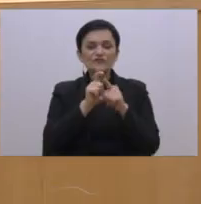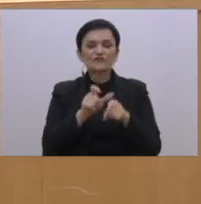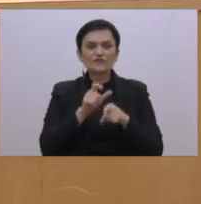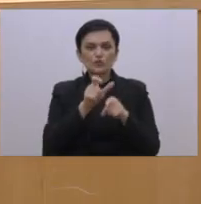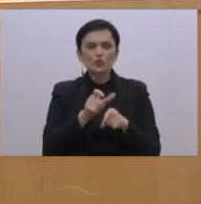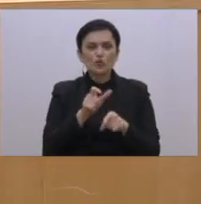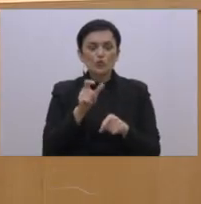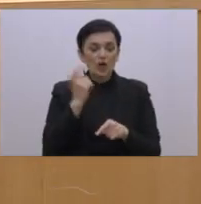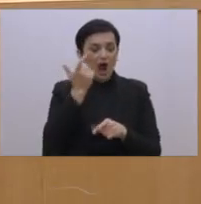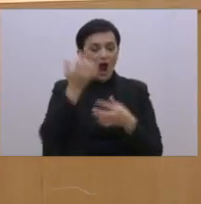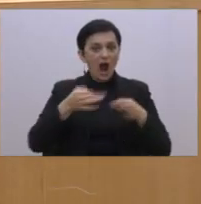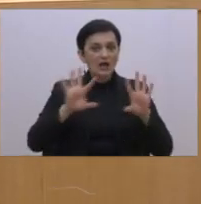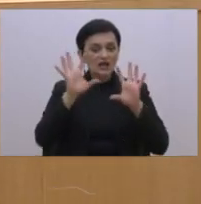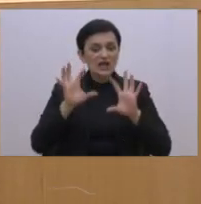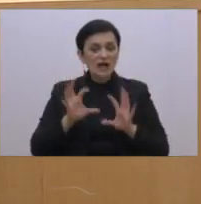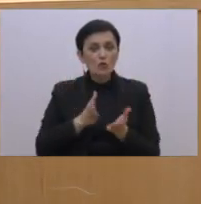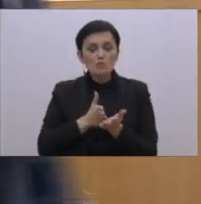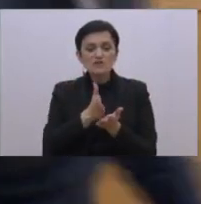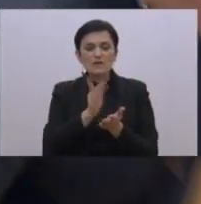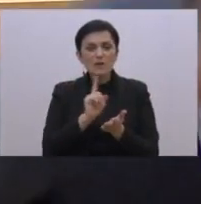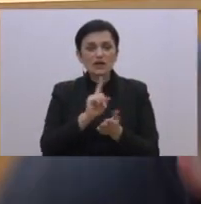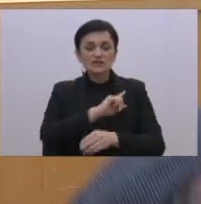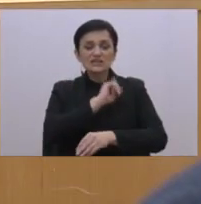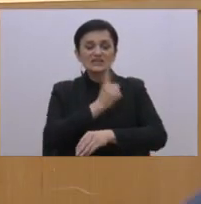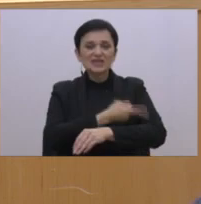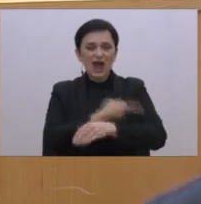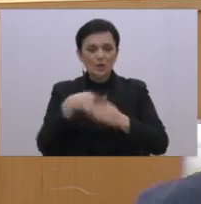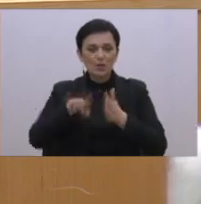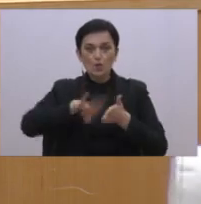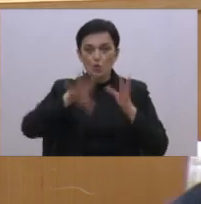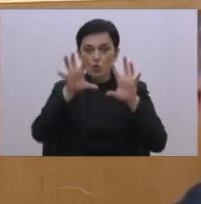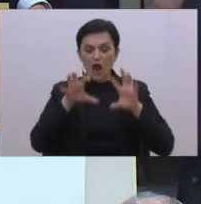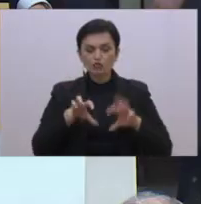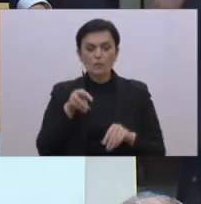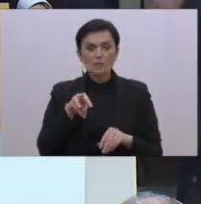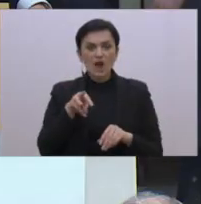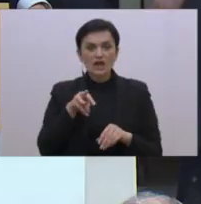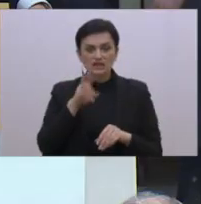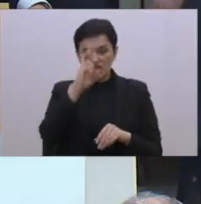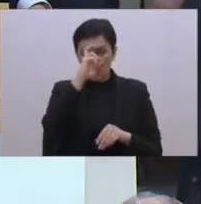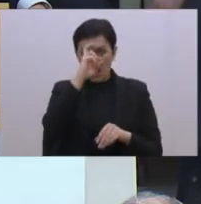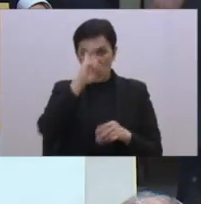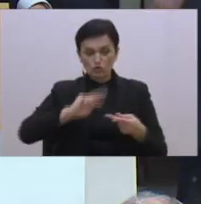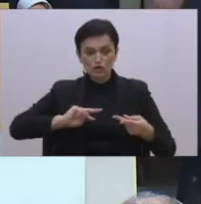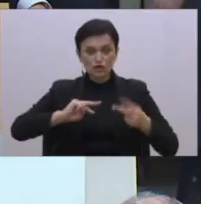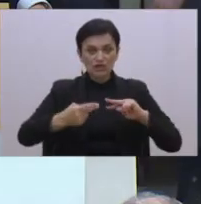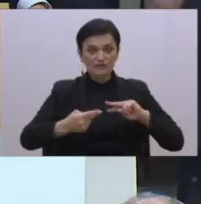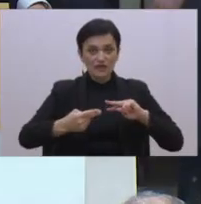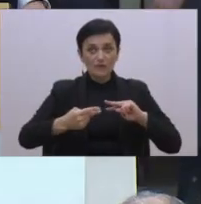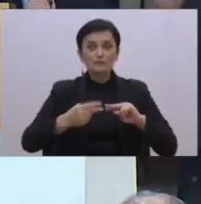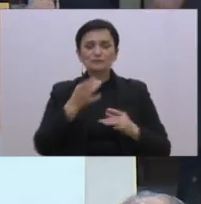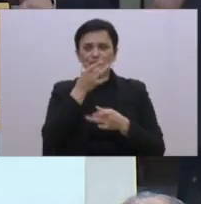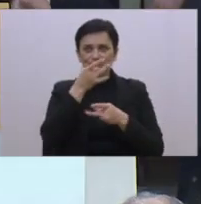მიმართულია არა დემოკრატიული და კანონიერი, არამედ ძალისმიერი და უკანონო მეთოდებით ხელისუფლების შეცვლისკენ.